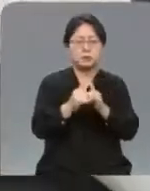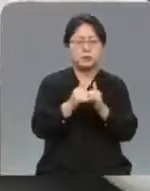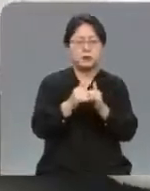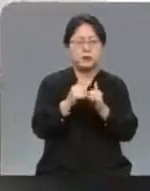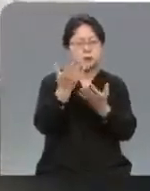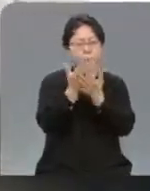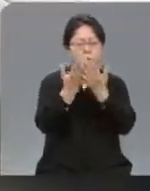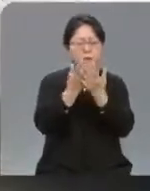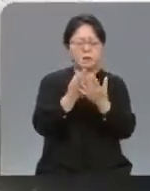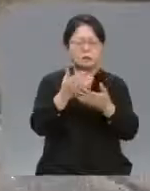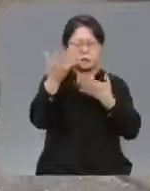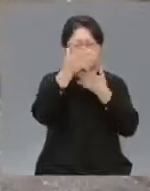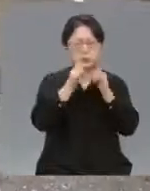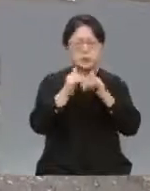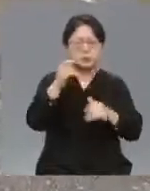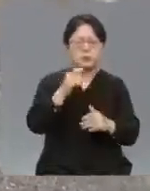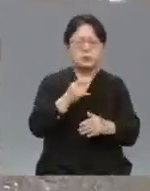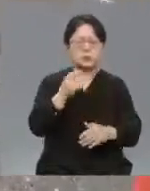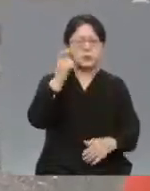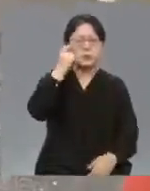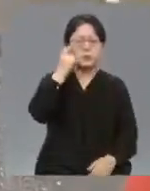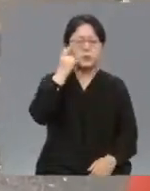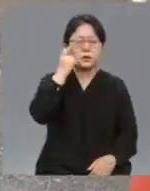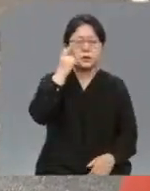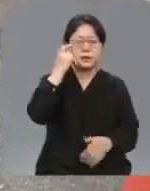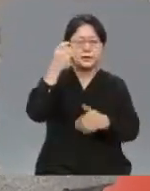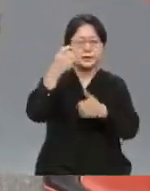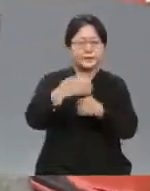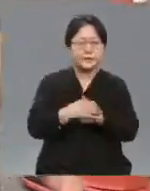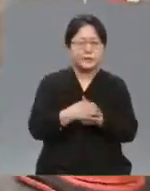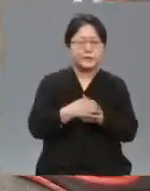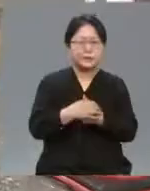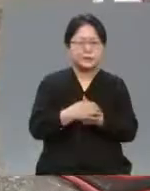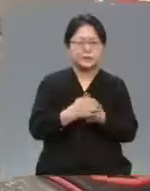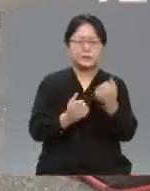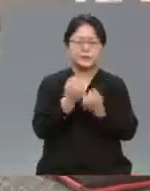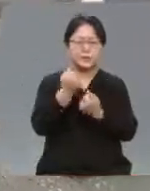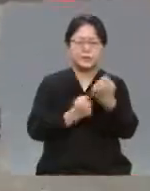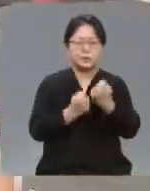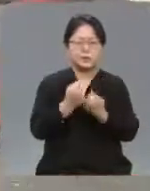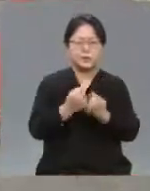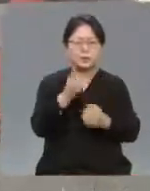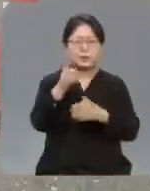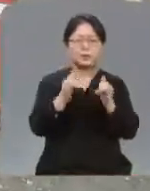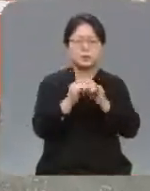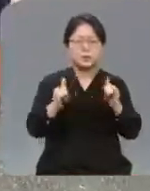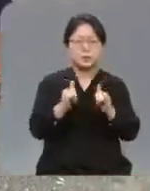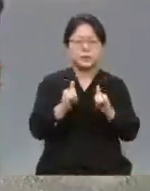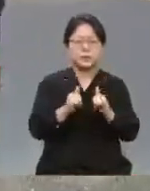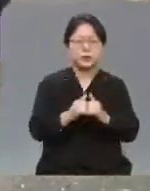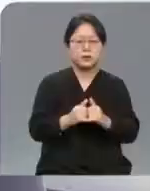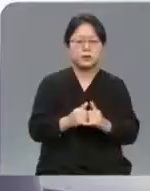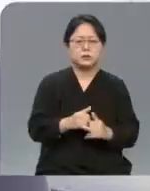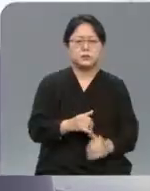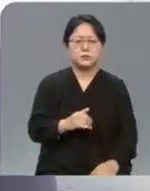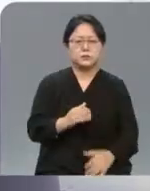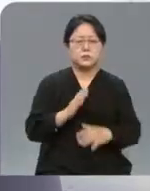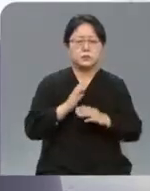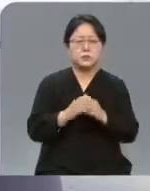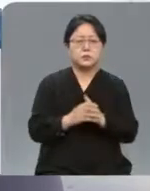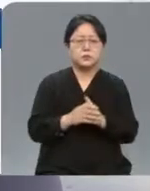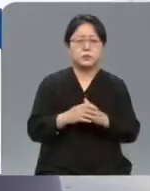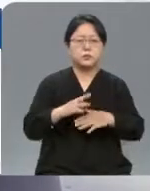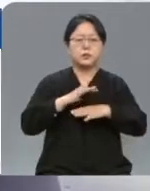아케 주자로 판단했다 책임을 떠넘기는 듯한 앞뒤 안맞는 해명에 신고자는 황당하다는 반응입니다 많이